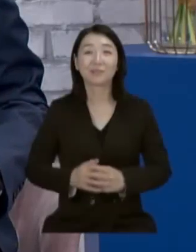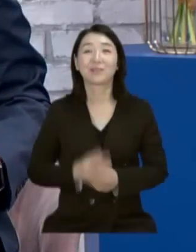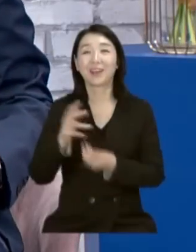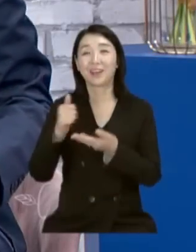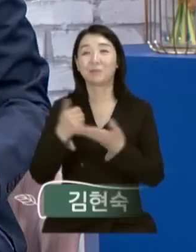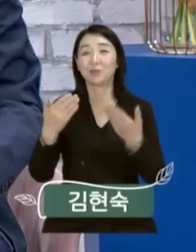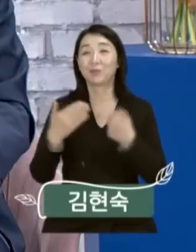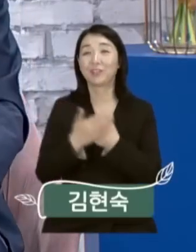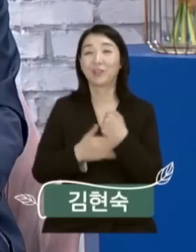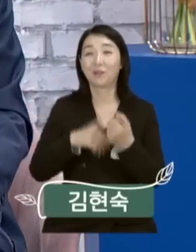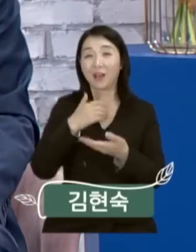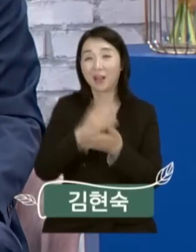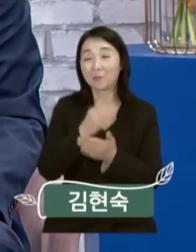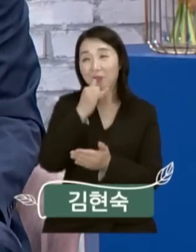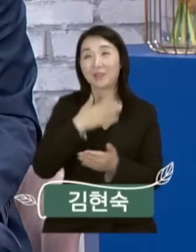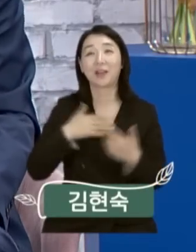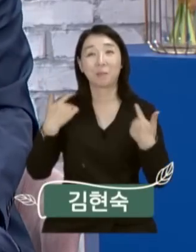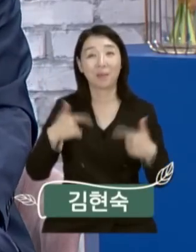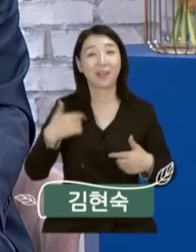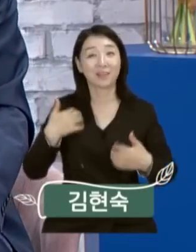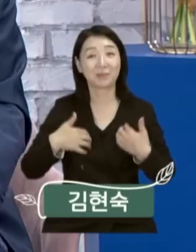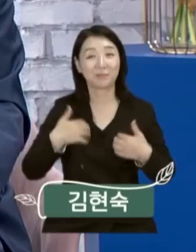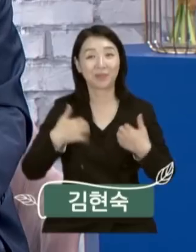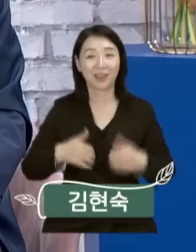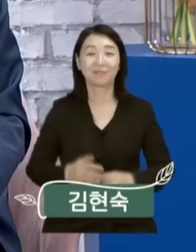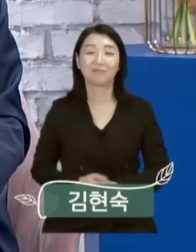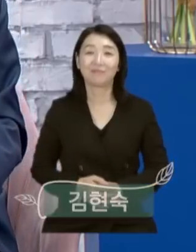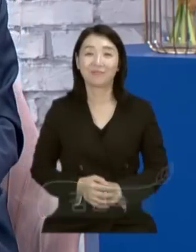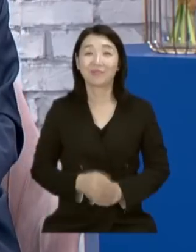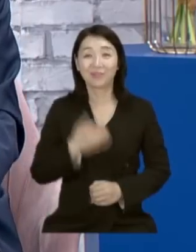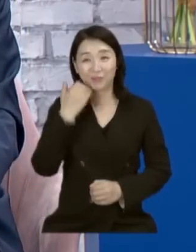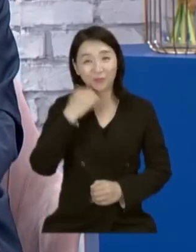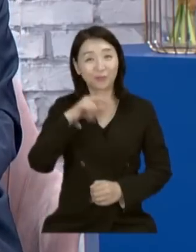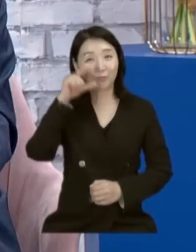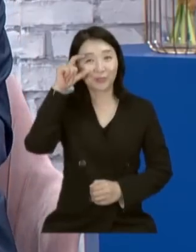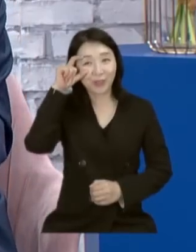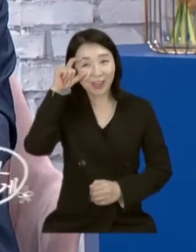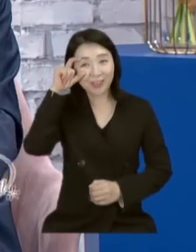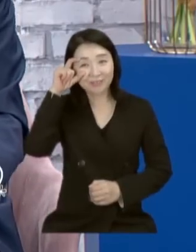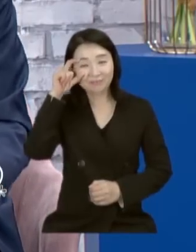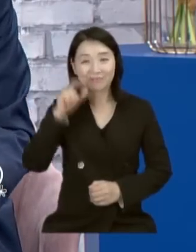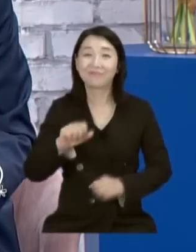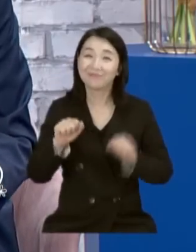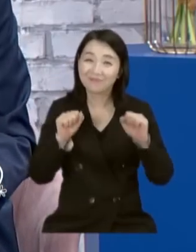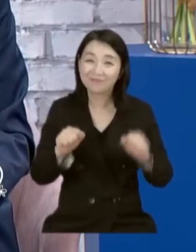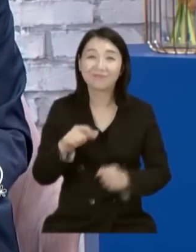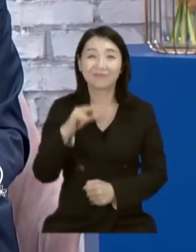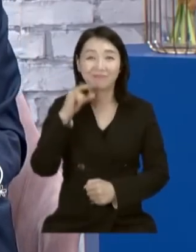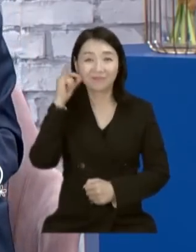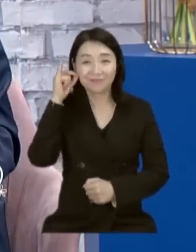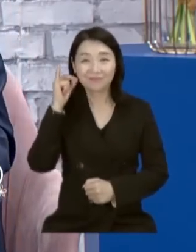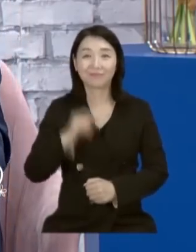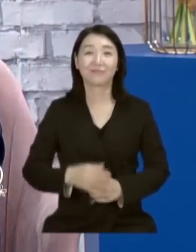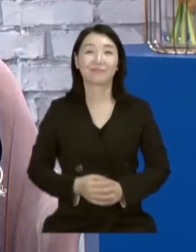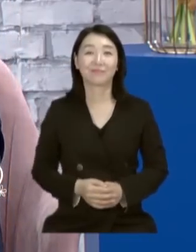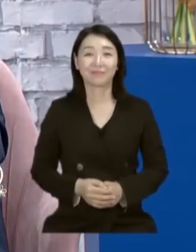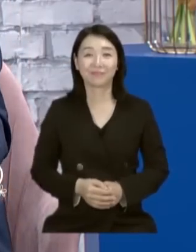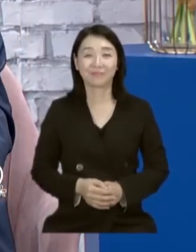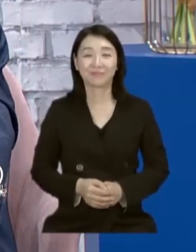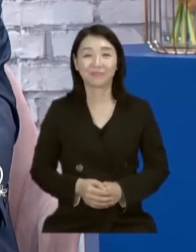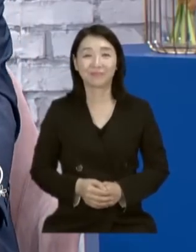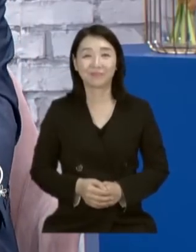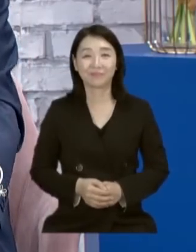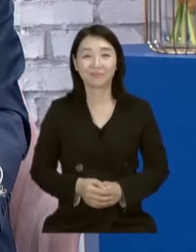안녕하십니까. 하나님이 주시는 은혜와 감동이 있는 CTS 내가 매일 기쁘게 시작합니다. 저는 최선규입니다. 반갑습니다. 안녕하세요. 김지선입니다. 안녕하세요. 안녕하세요.